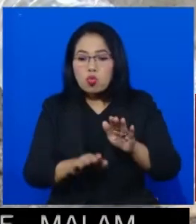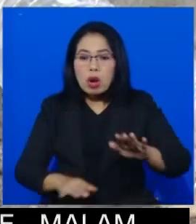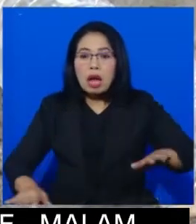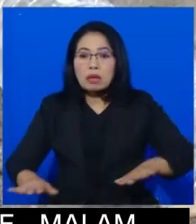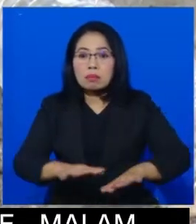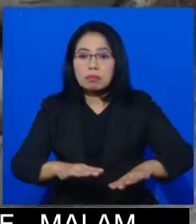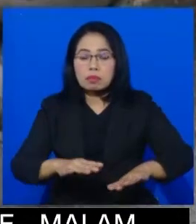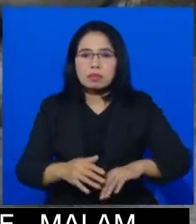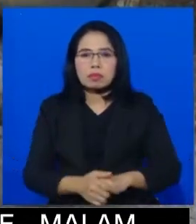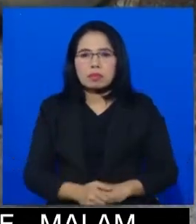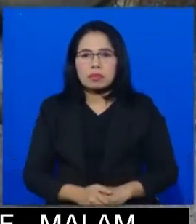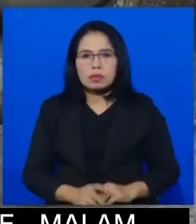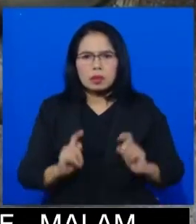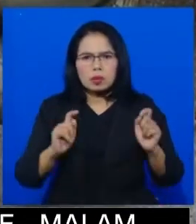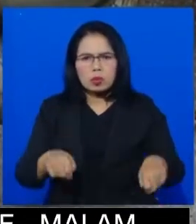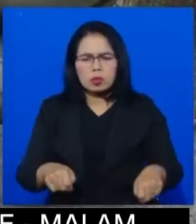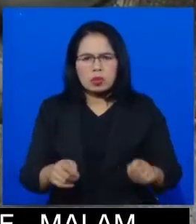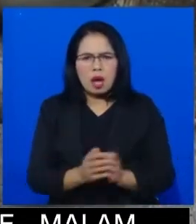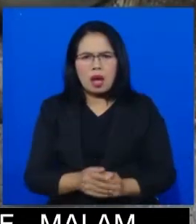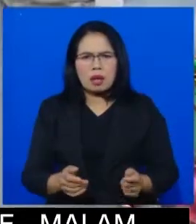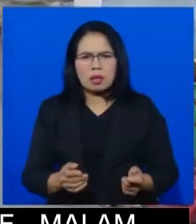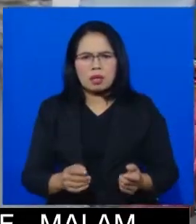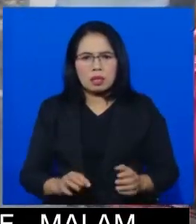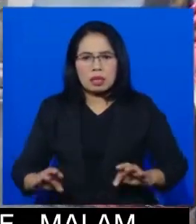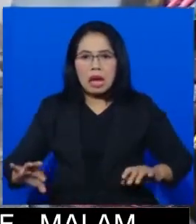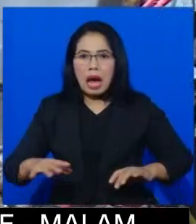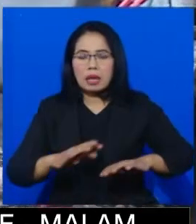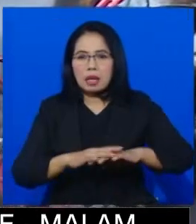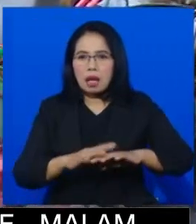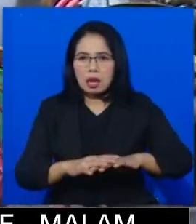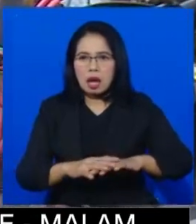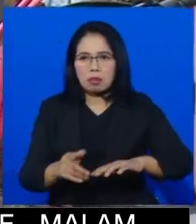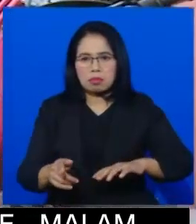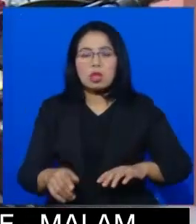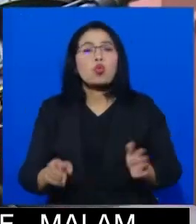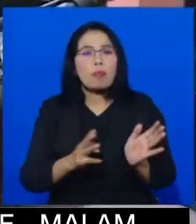Penggunaan air tanah oleh mayoritas warga DKI berkontribusi terhadap masalah ini.